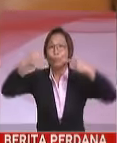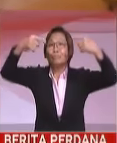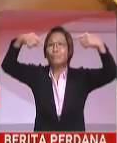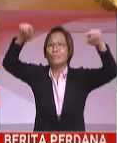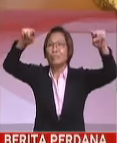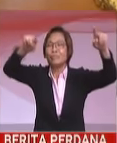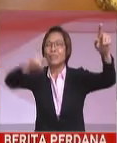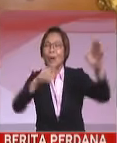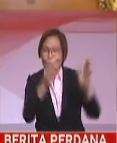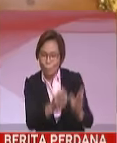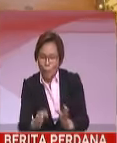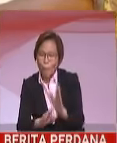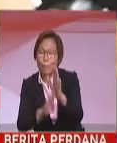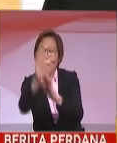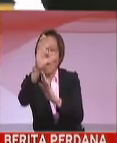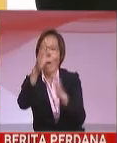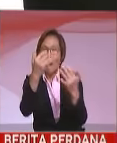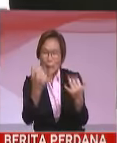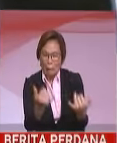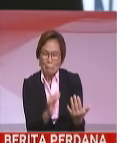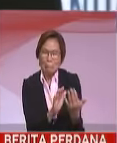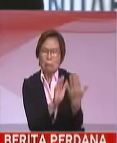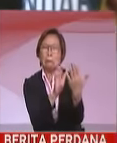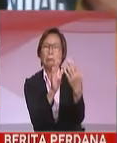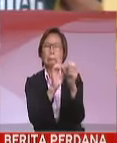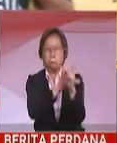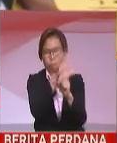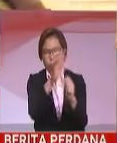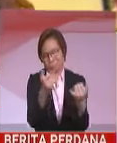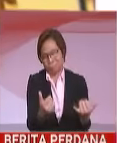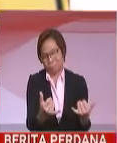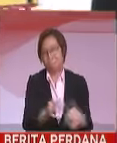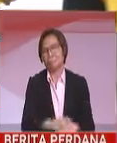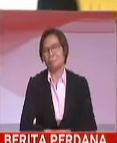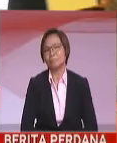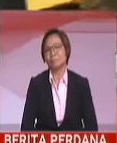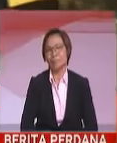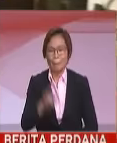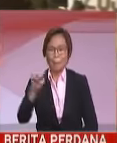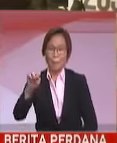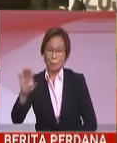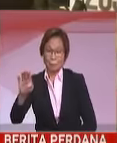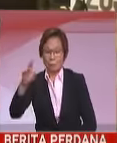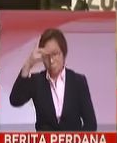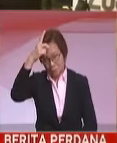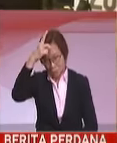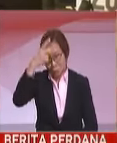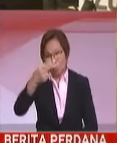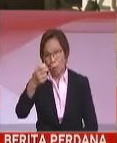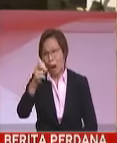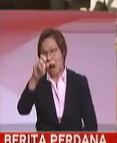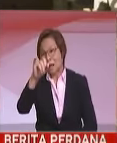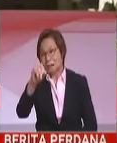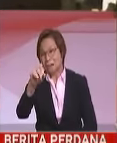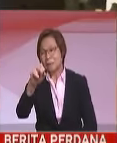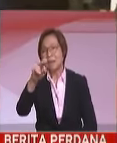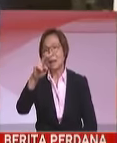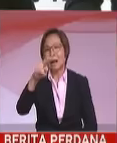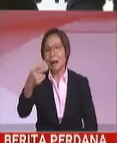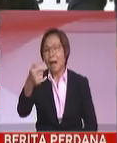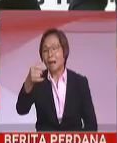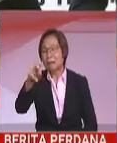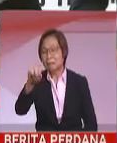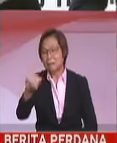strategi pembangunan semasa berdepan situasi mencabar ketika ini. Menteri Besar Datuk Hasni Mohamad dalam kenyataan